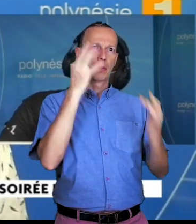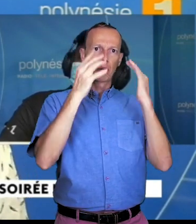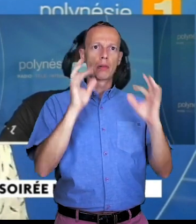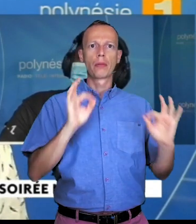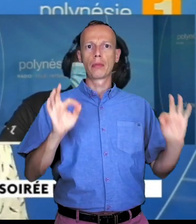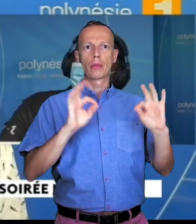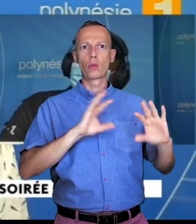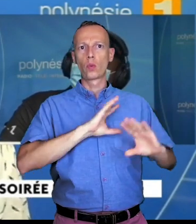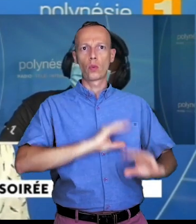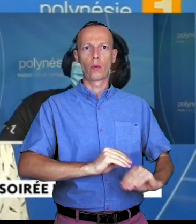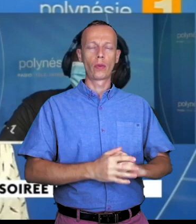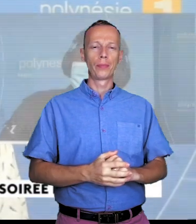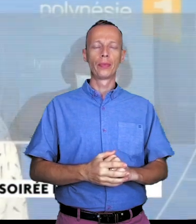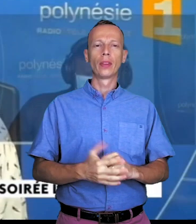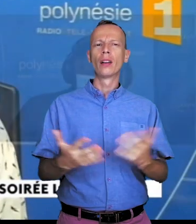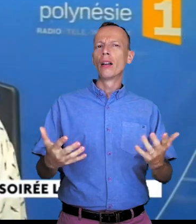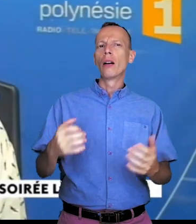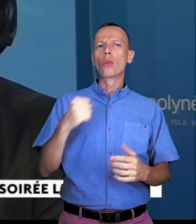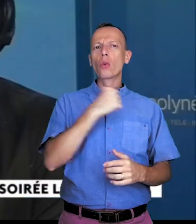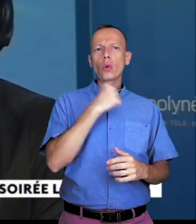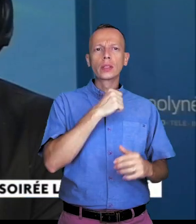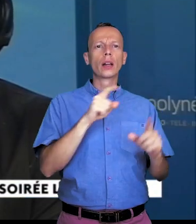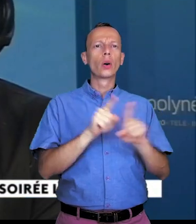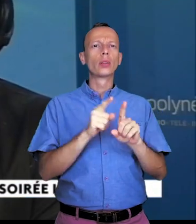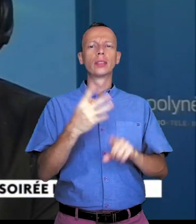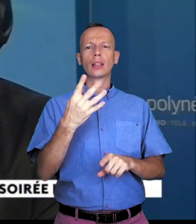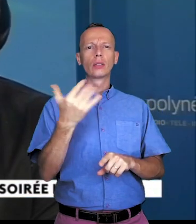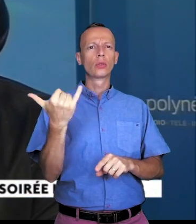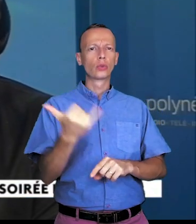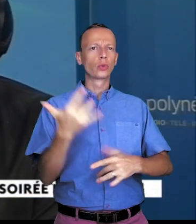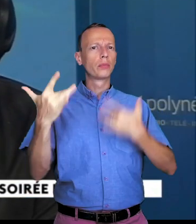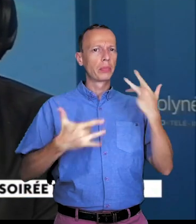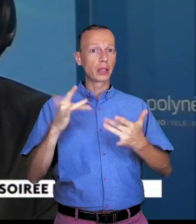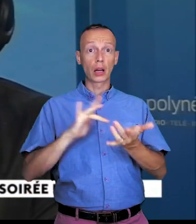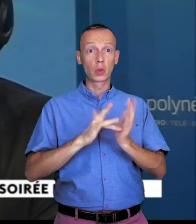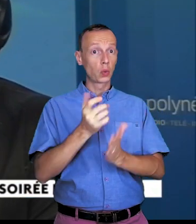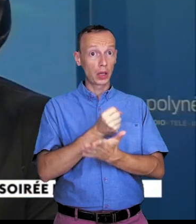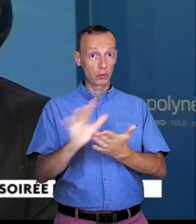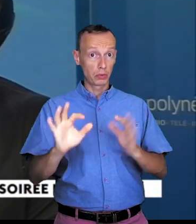y ait également un cadre rassurant pour tout le monde. Ce concert, il faut le rappeler, donc de même que les